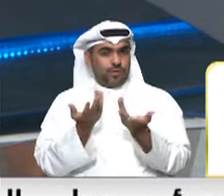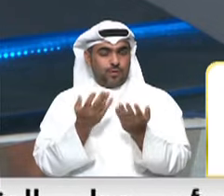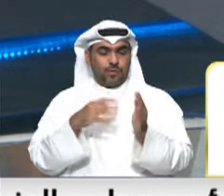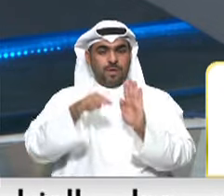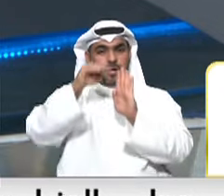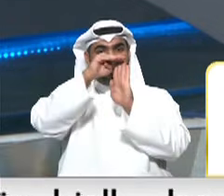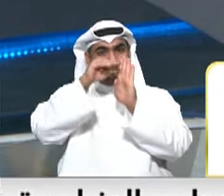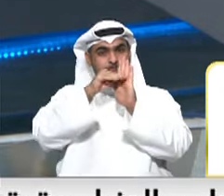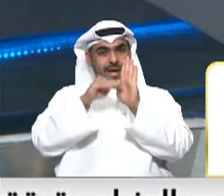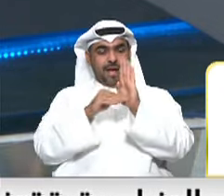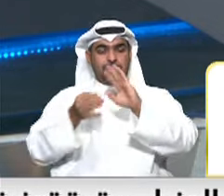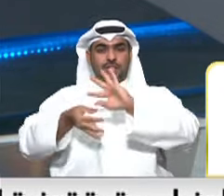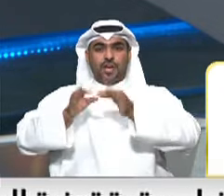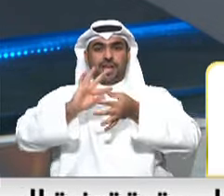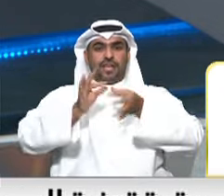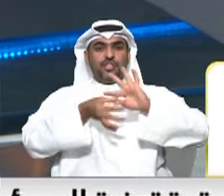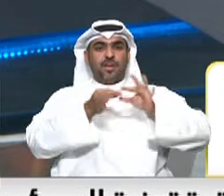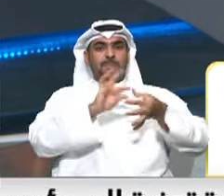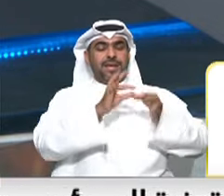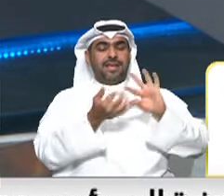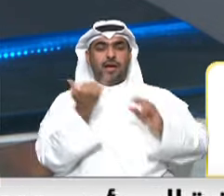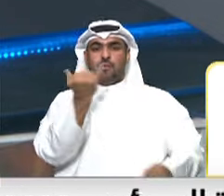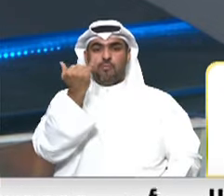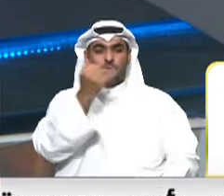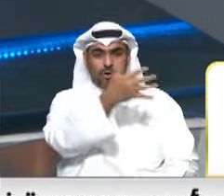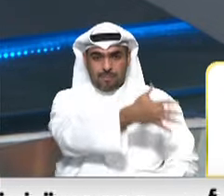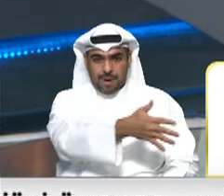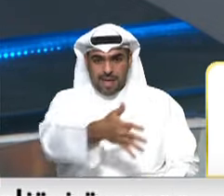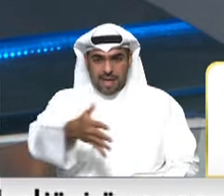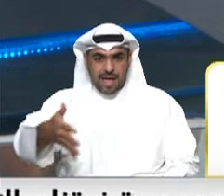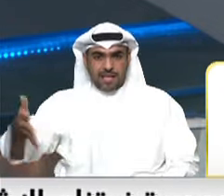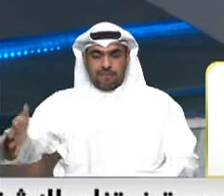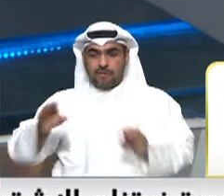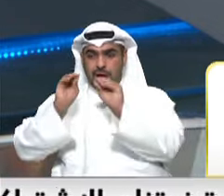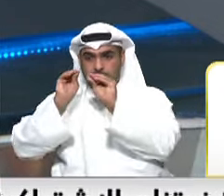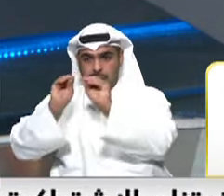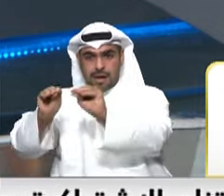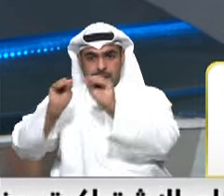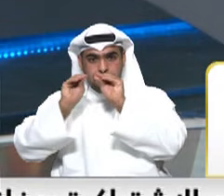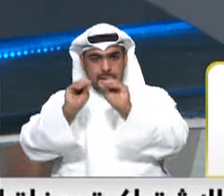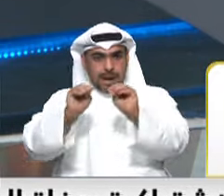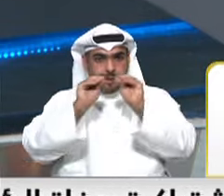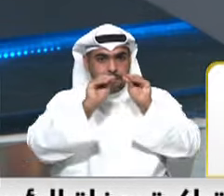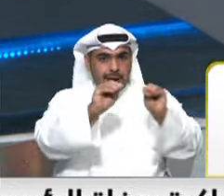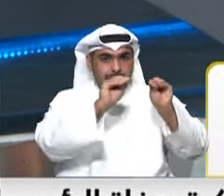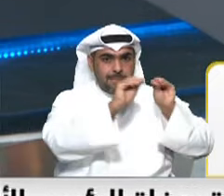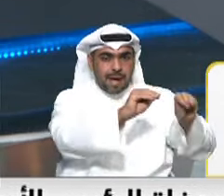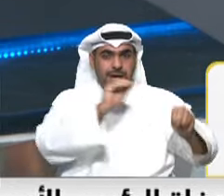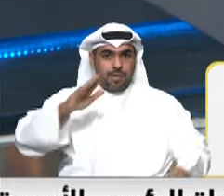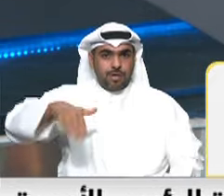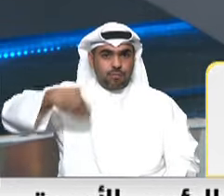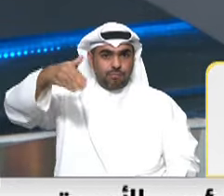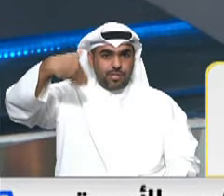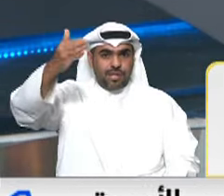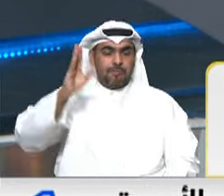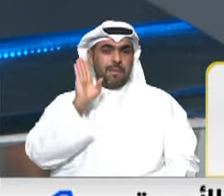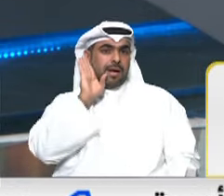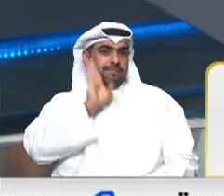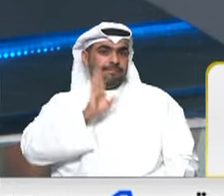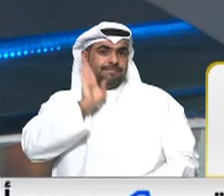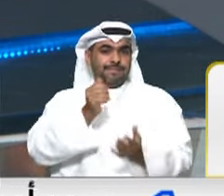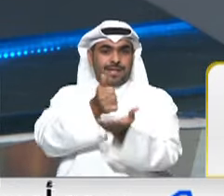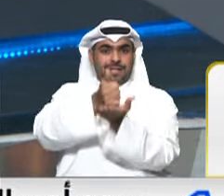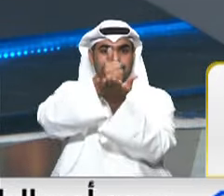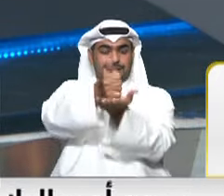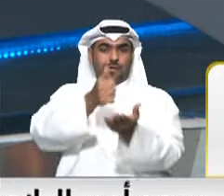مشاعر الفرح والبهجة بنفوس الأطفال وخلق نوع من التواصل الفعال وإشراكهم أيضا في الأنشطة الاجتماعية.